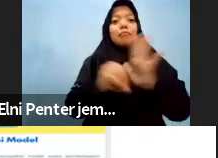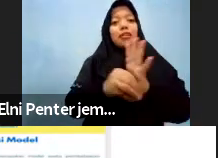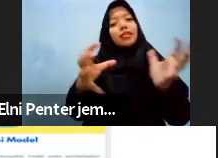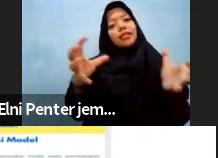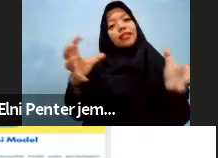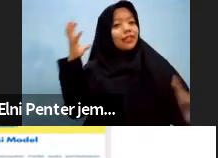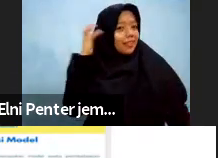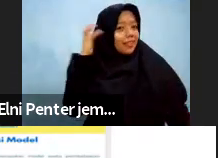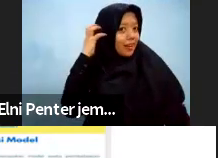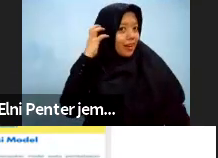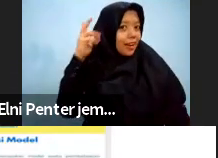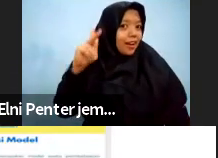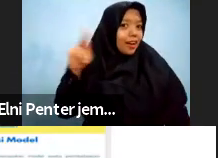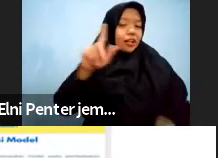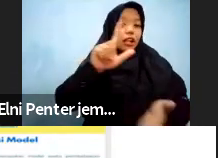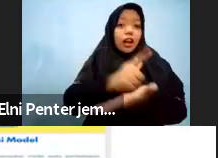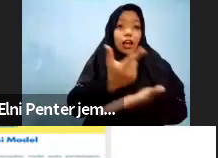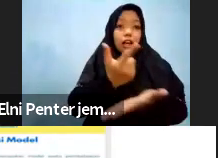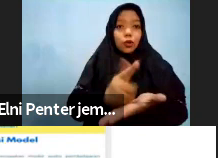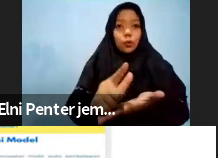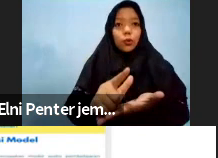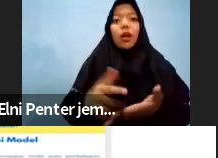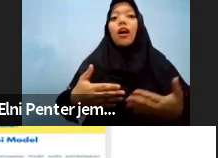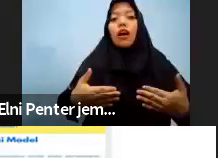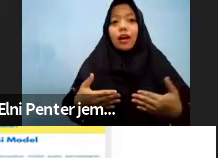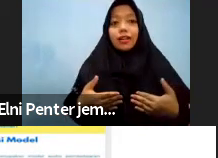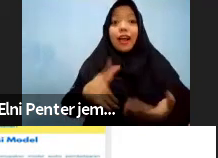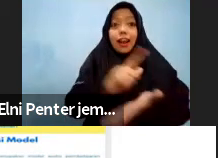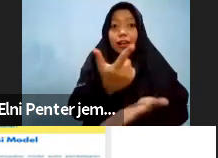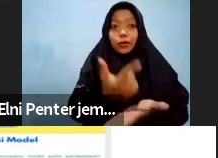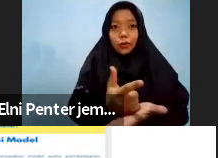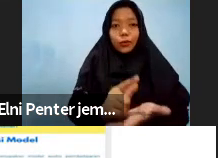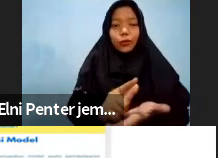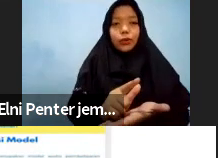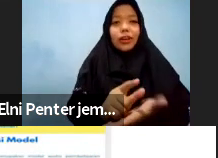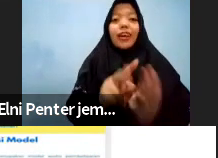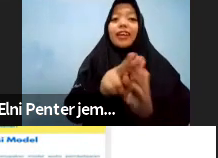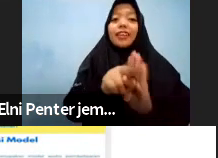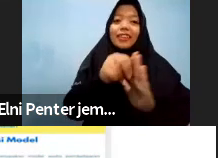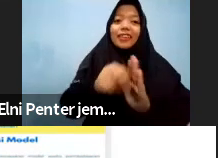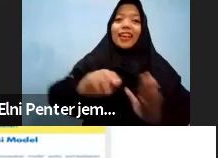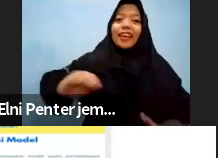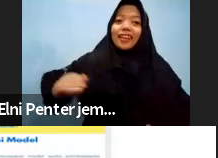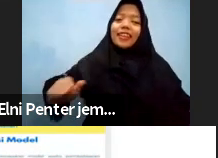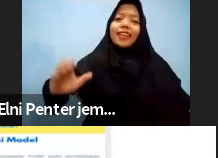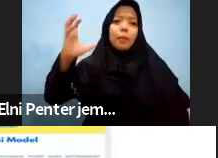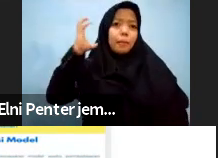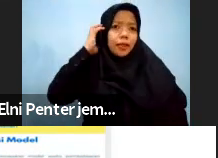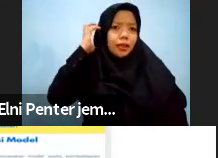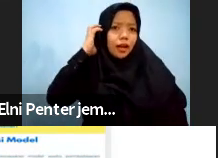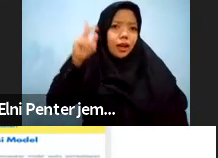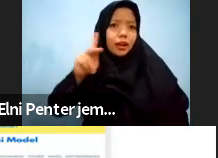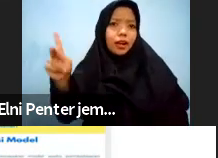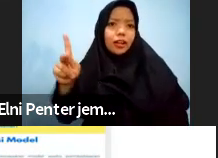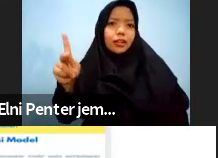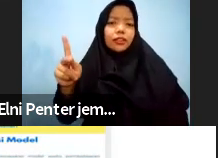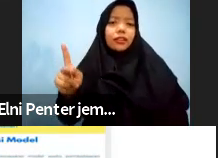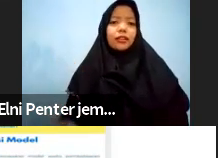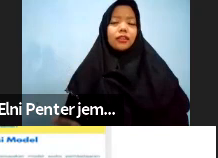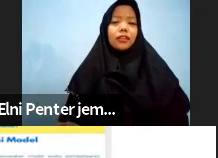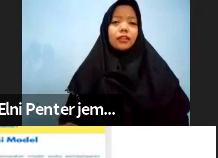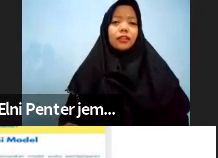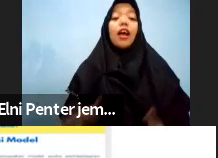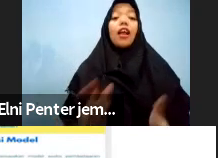jadi di sini ada perintah ada lagu yang didendangkan jadi anak-anak itu mendengarkan ada perintah hadiah melakukan